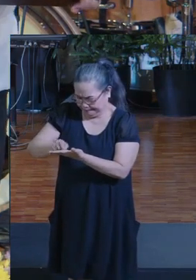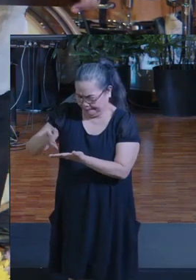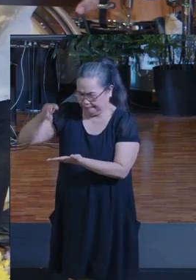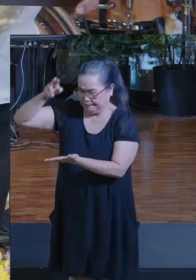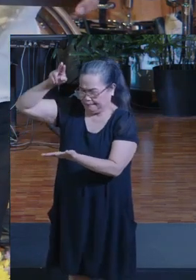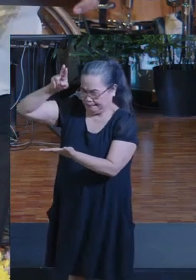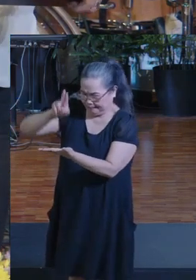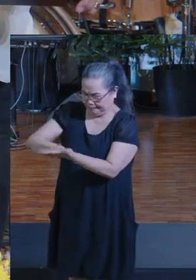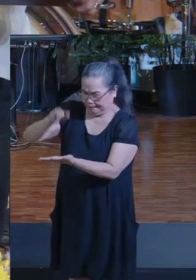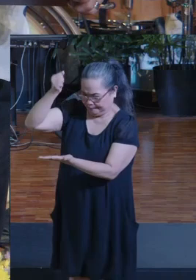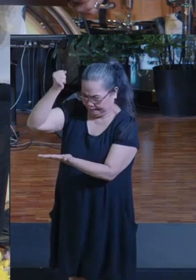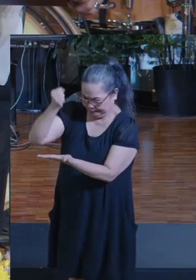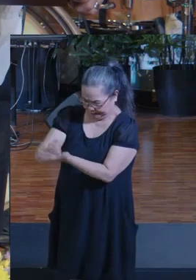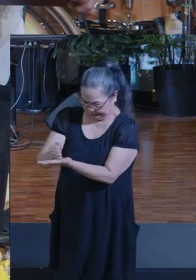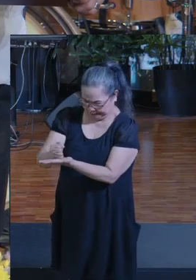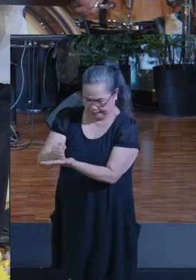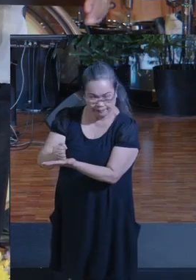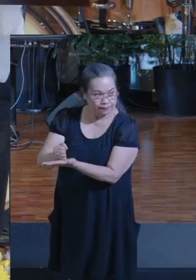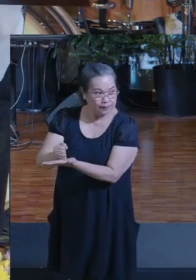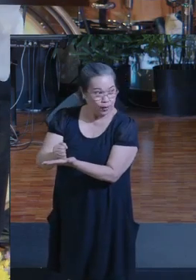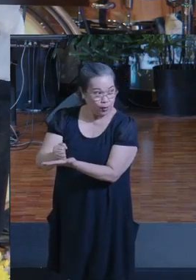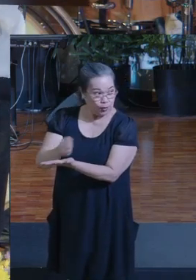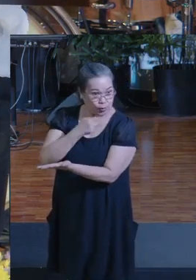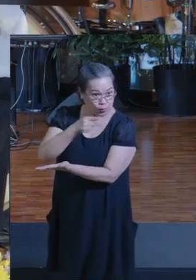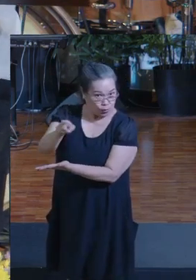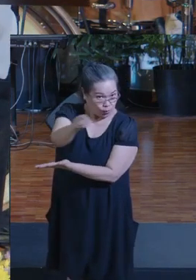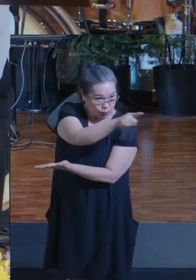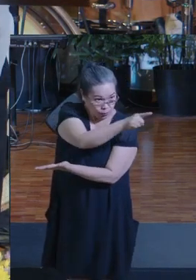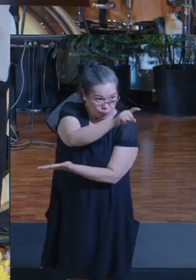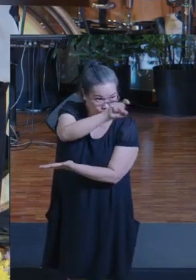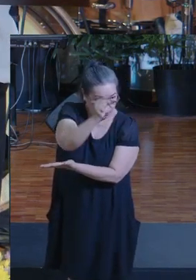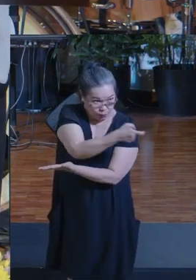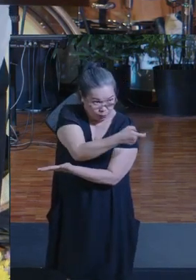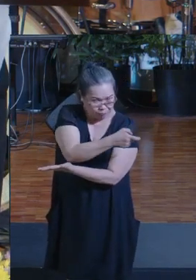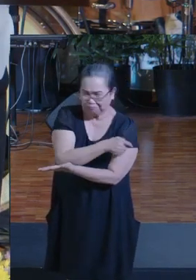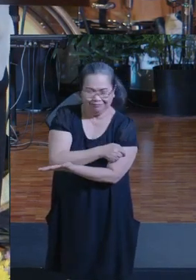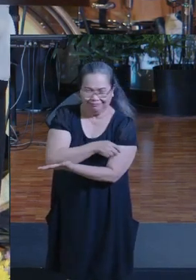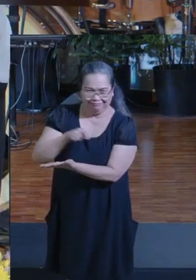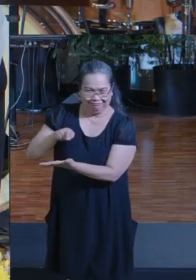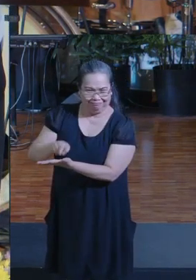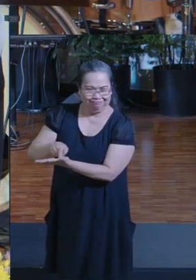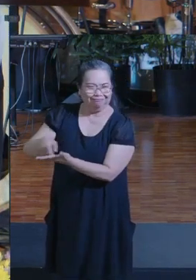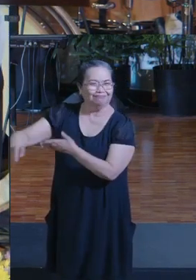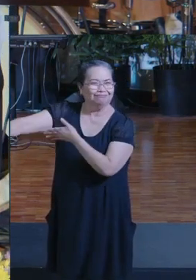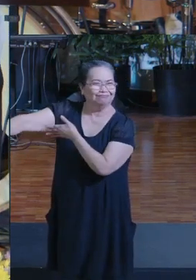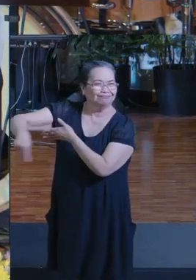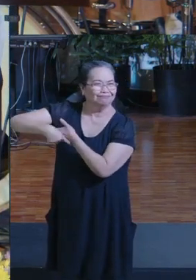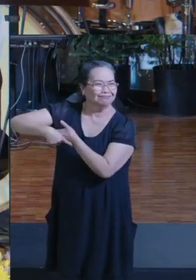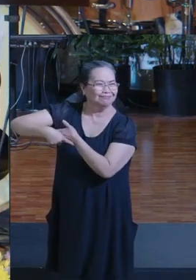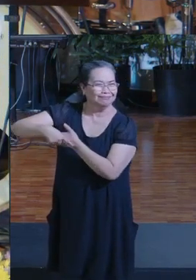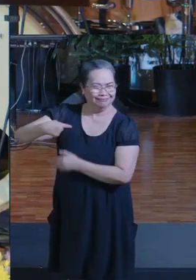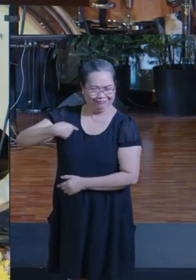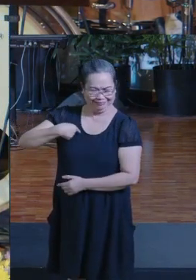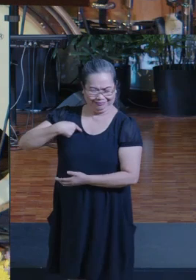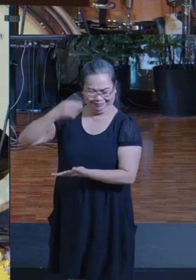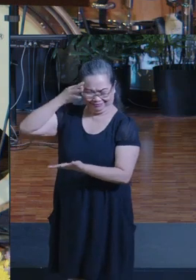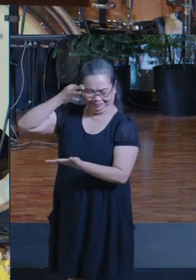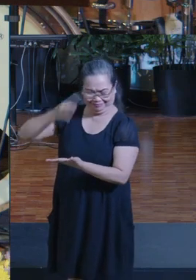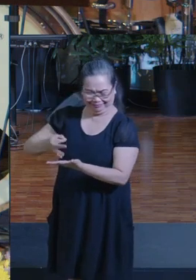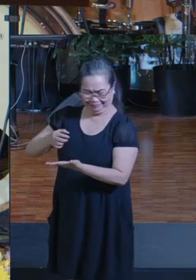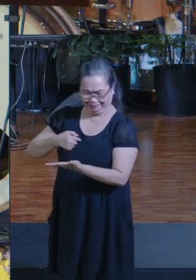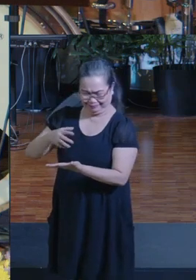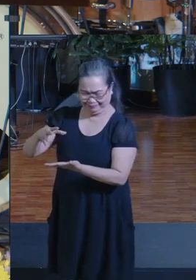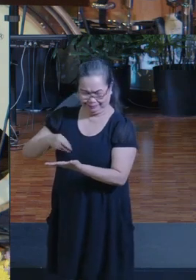lang ang pwedeng magbago. Yung beneficiary ng last will and testament, yung tatanggap